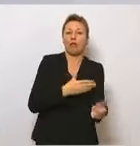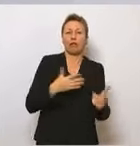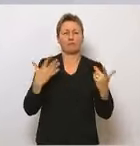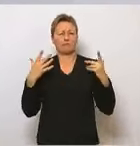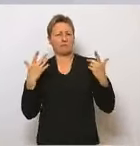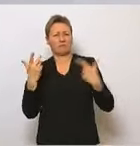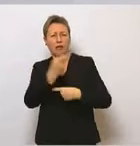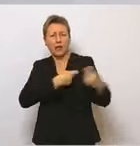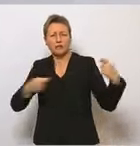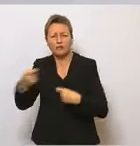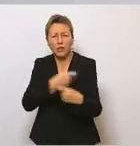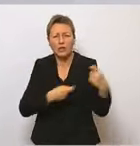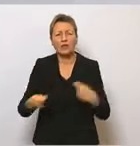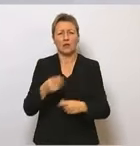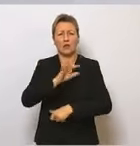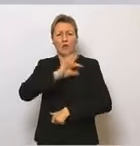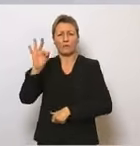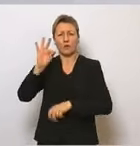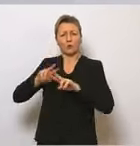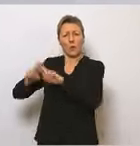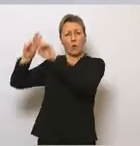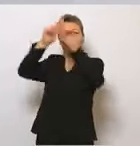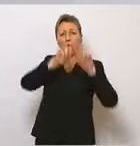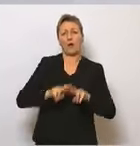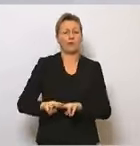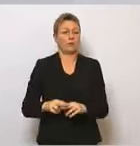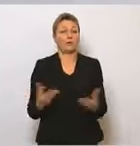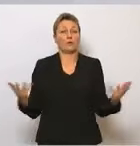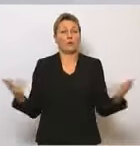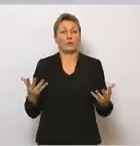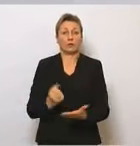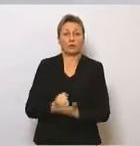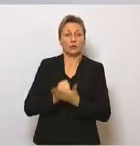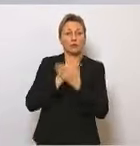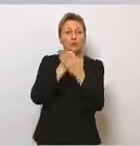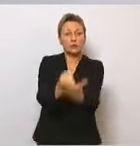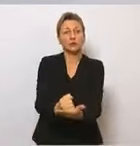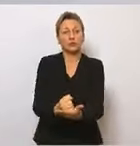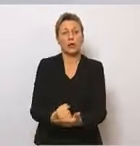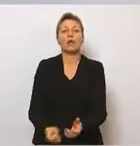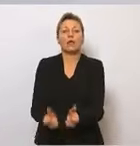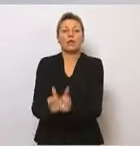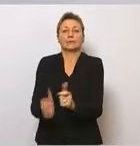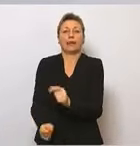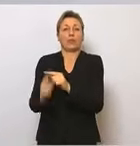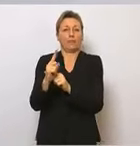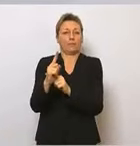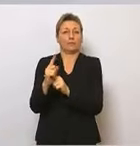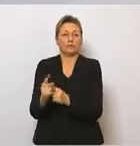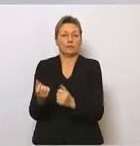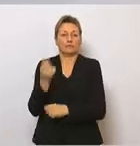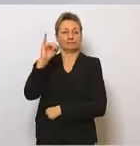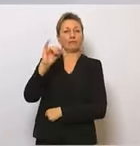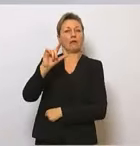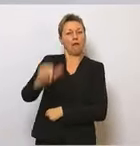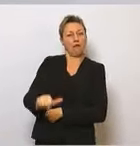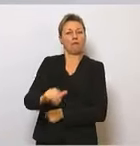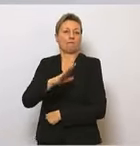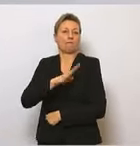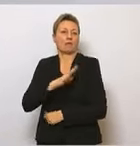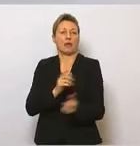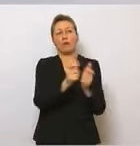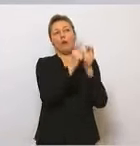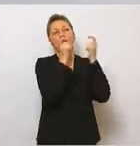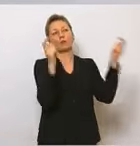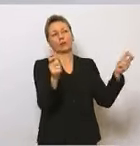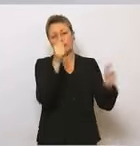l'Europe et de la France en particulier, il y a la volonté de soutien à l'écosystème des start-up. Ce qu'on sait, c'est que les grandes entreprises